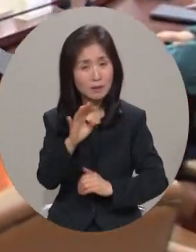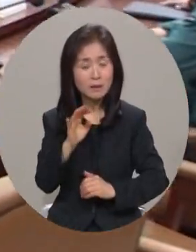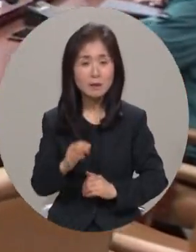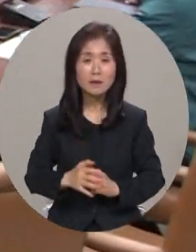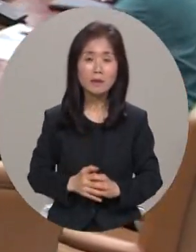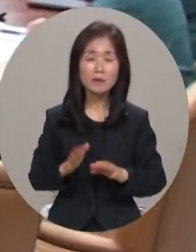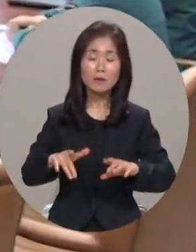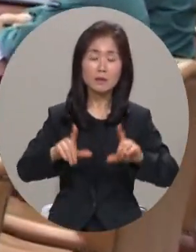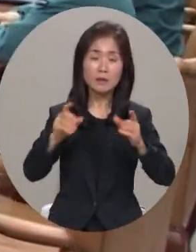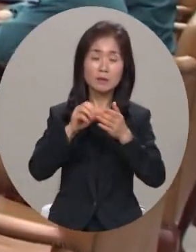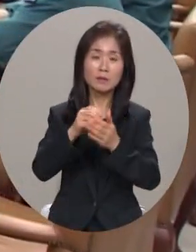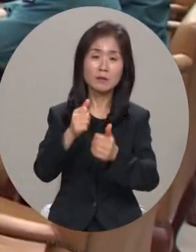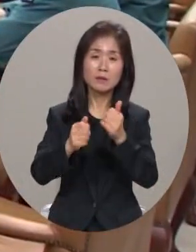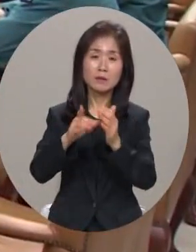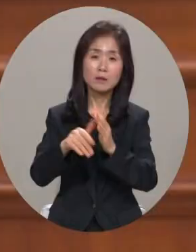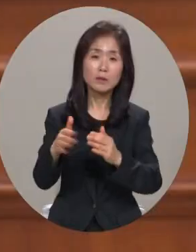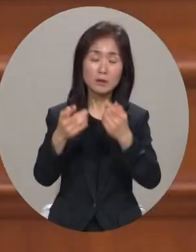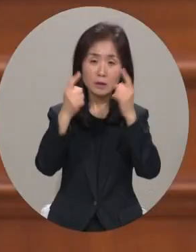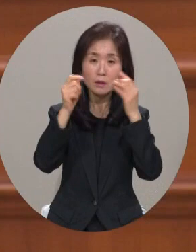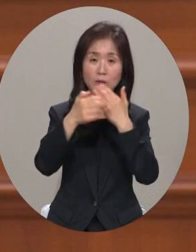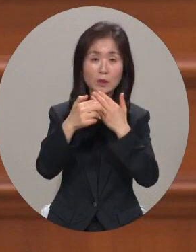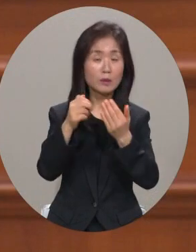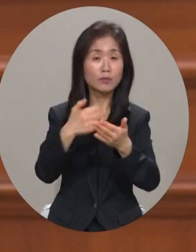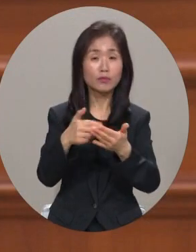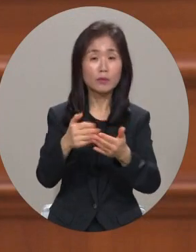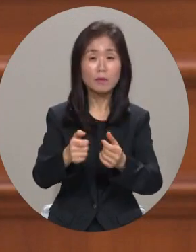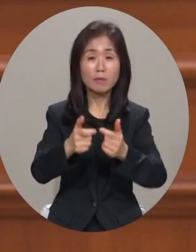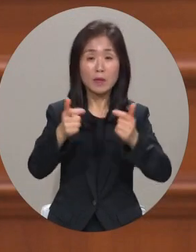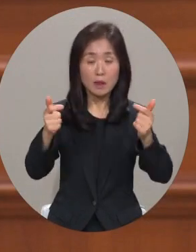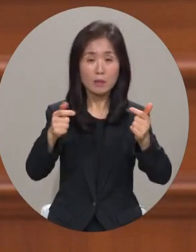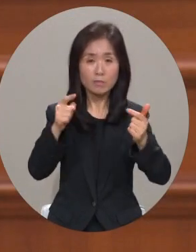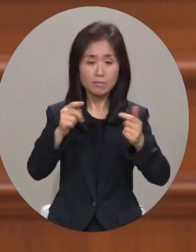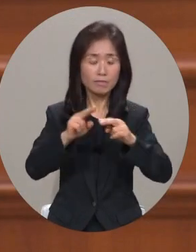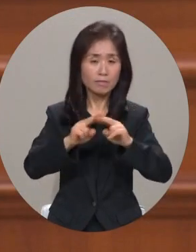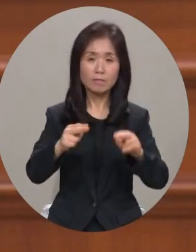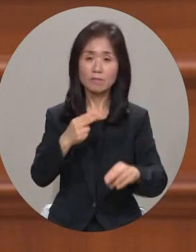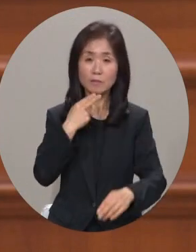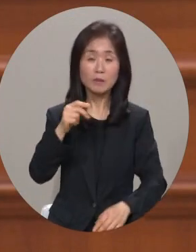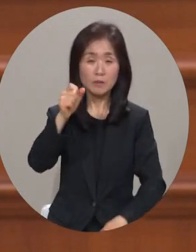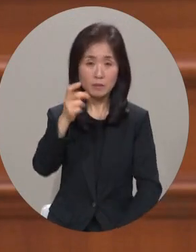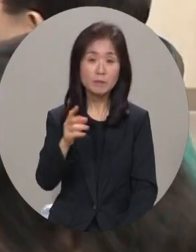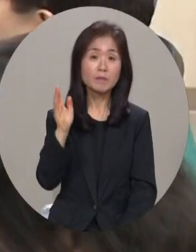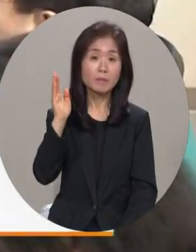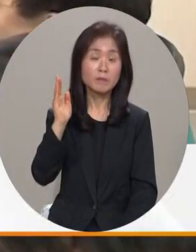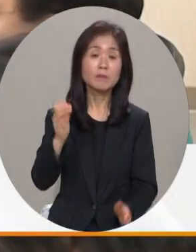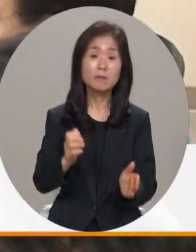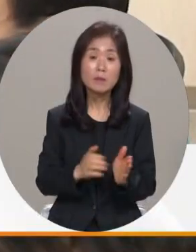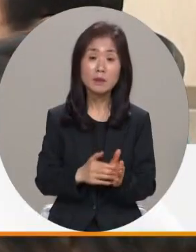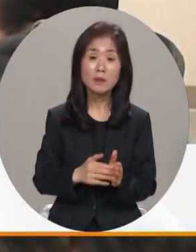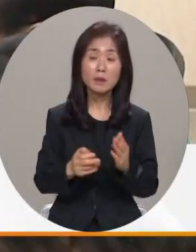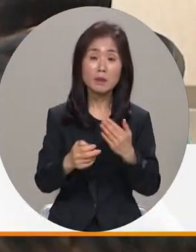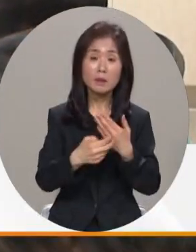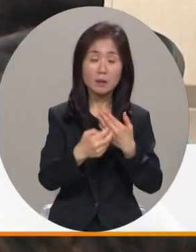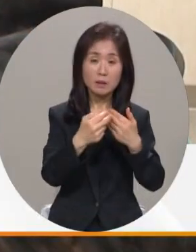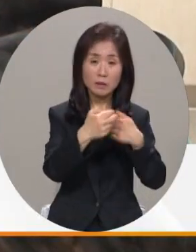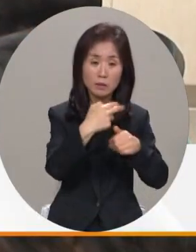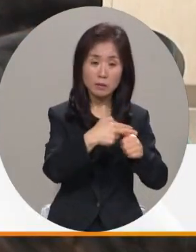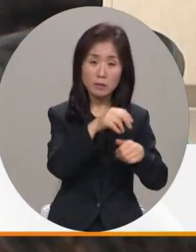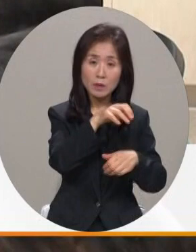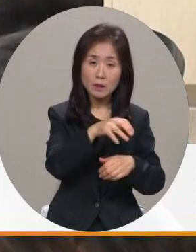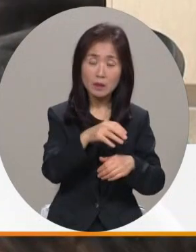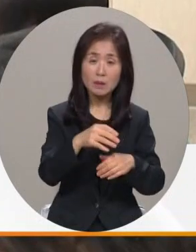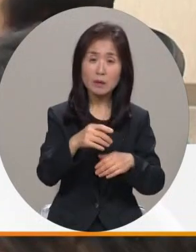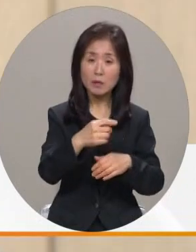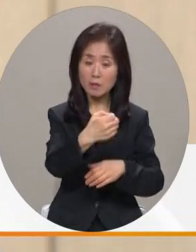입시부터 의대 정원을 늘리겠다 계획은 철회하지 않겠다고 거듭 밝혔습니다 의료계가 의대 증원을 내년으로